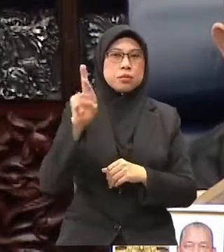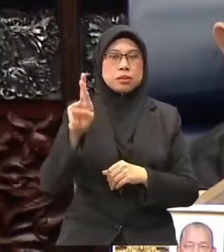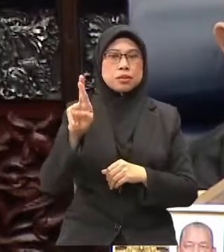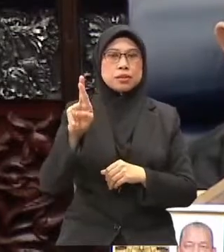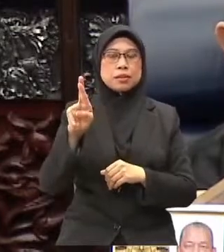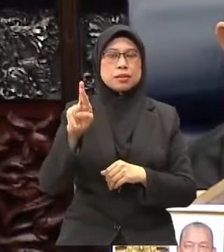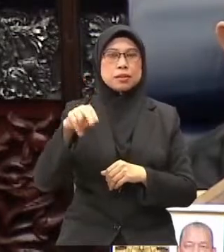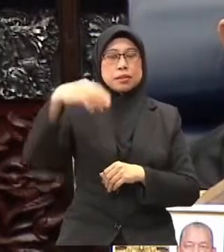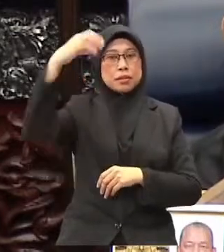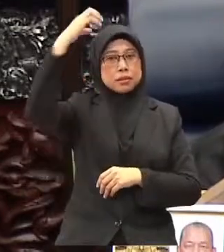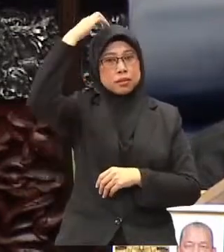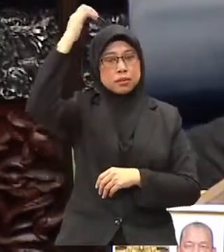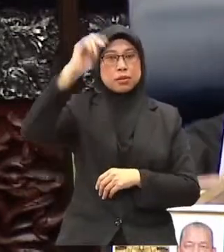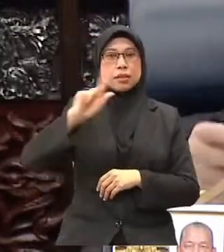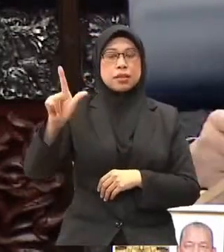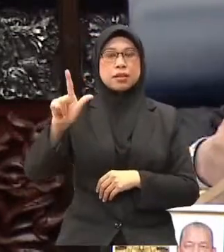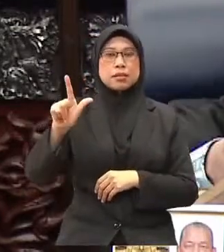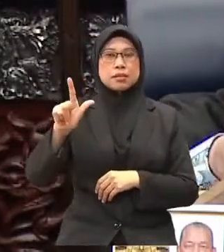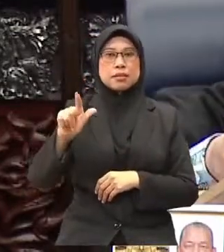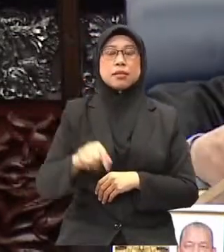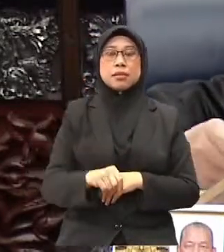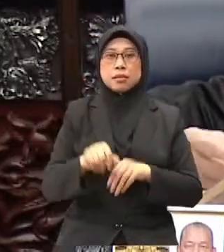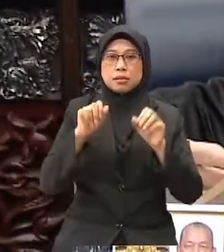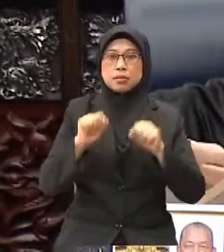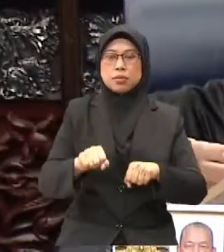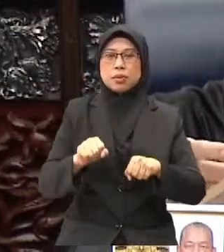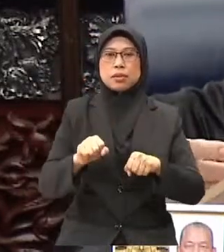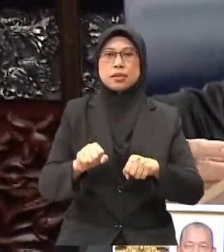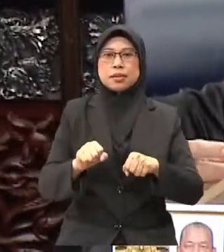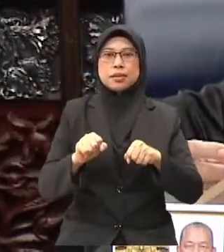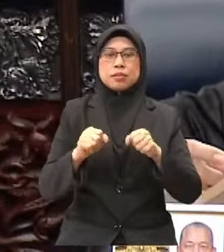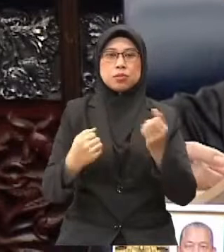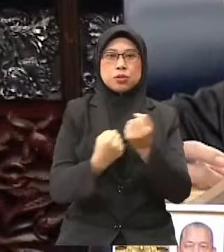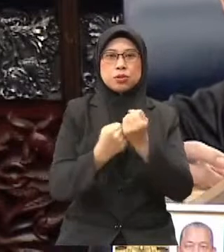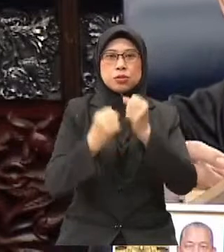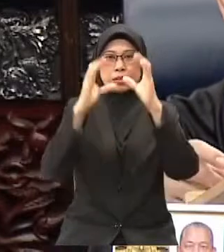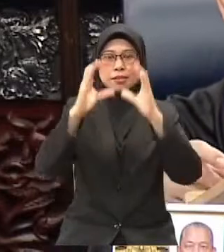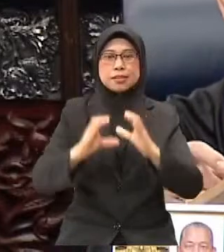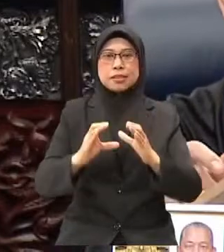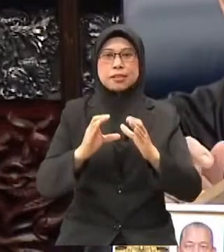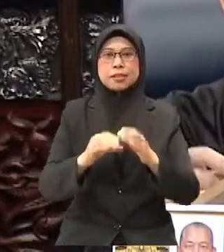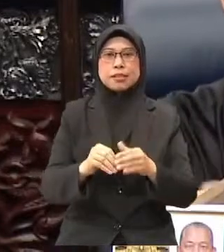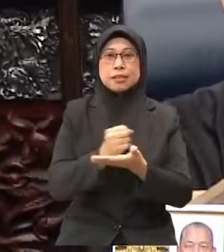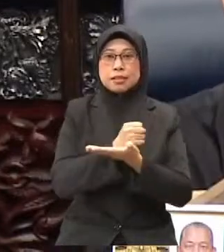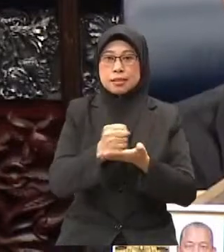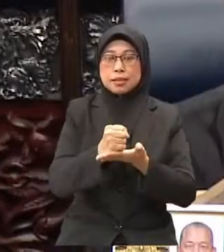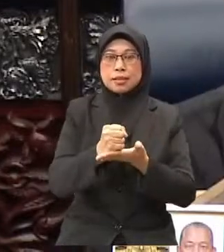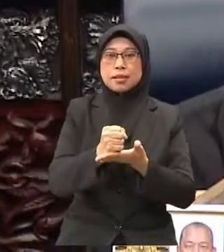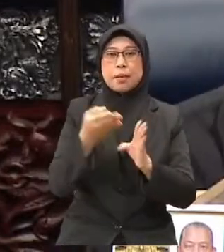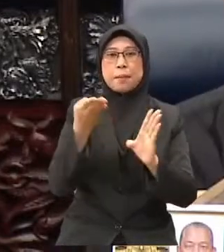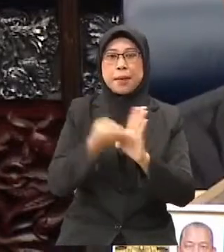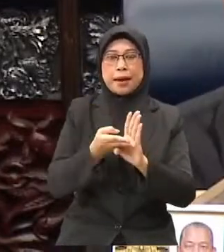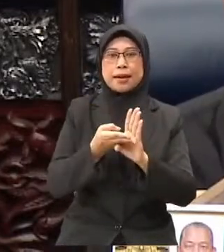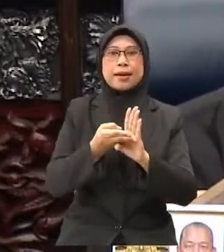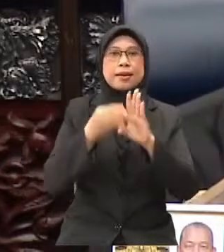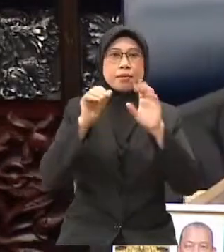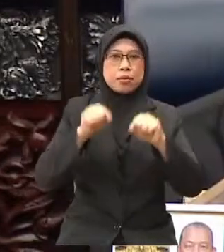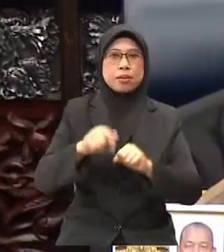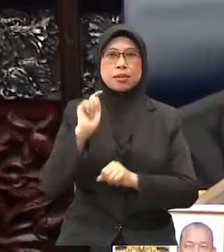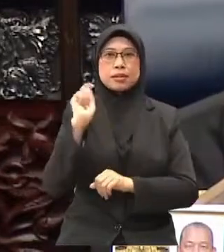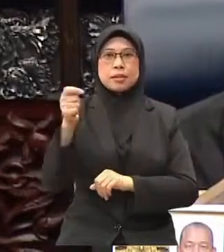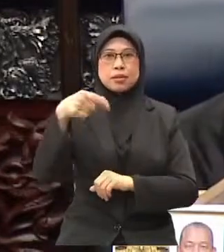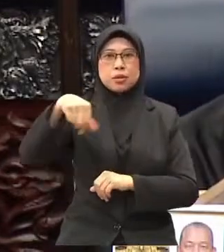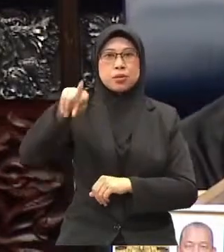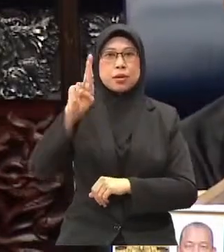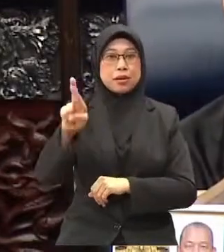dilengkapi dengan alat pengimbas di gantri yang menyokong kaedah pembayaran terbuka termasuk KAD kredit KAD debit touch and Go dan kod